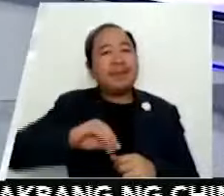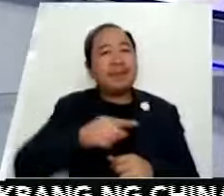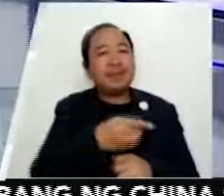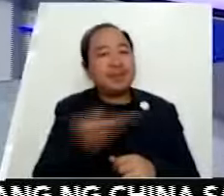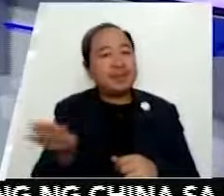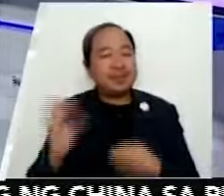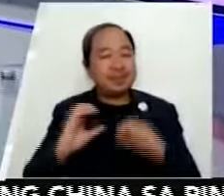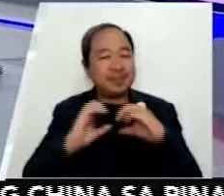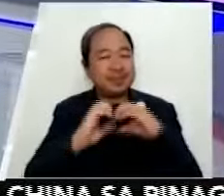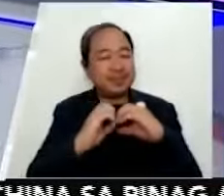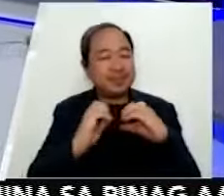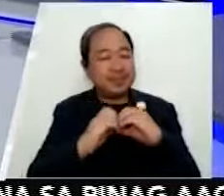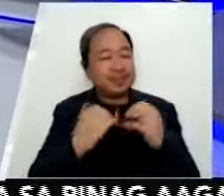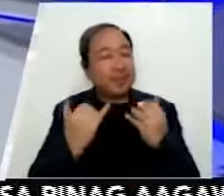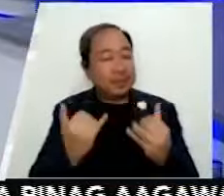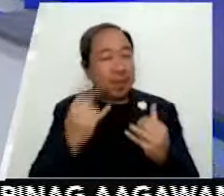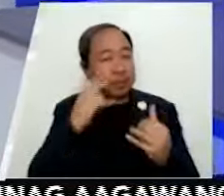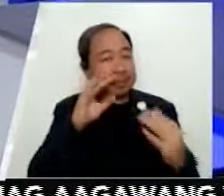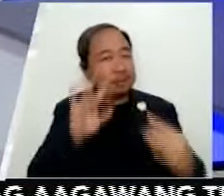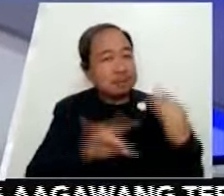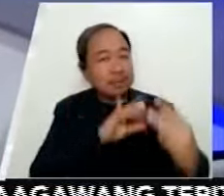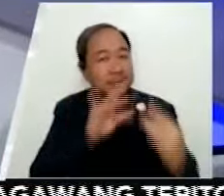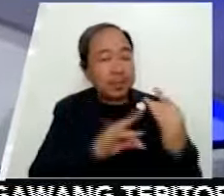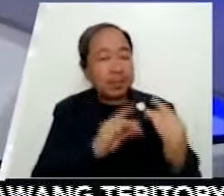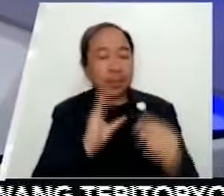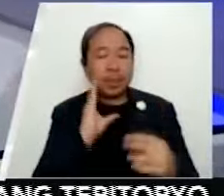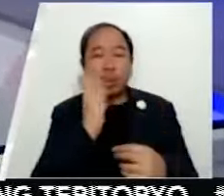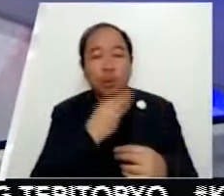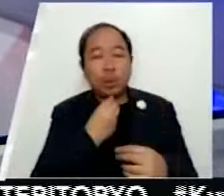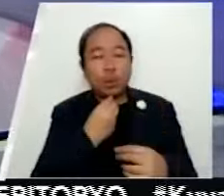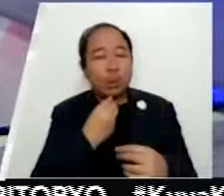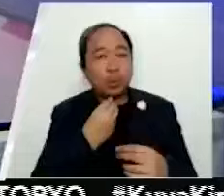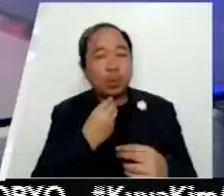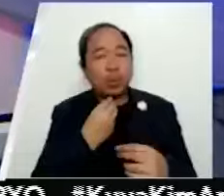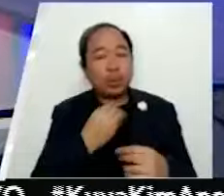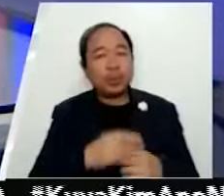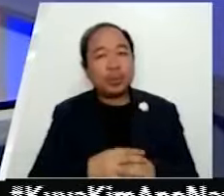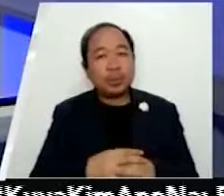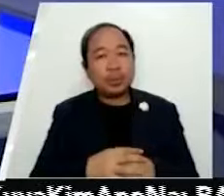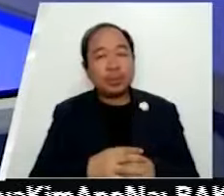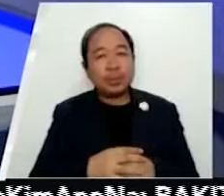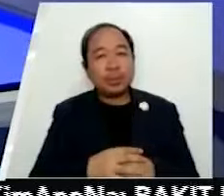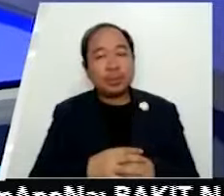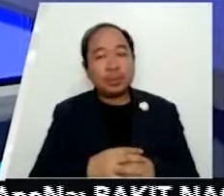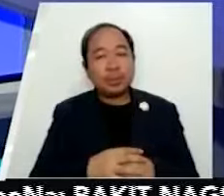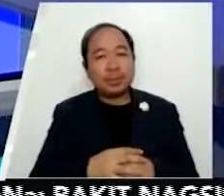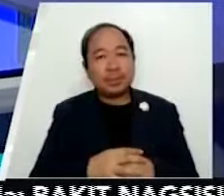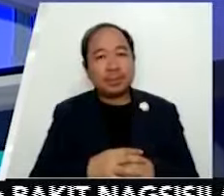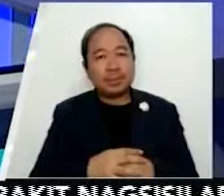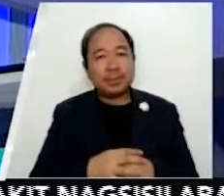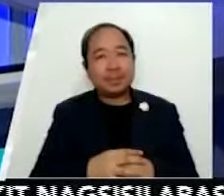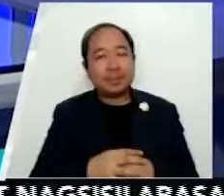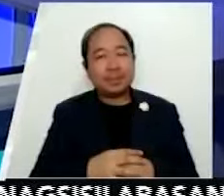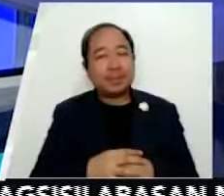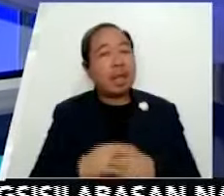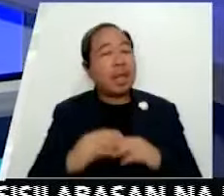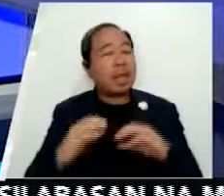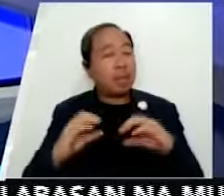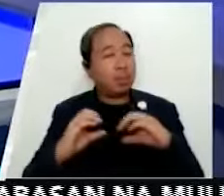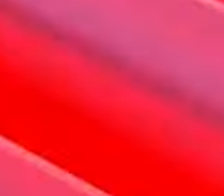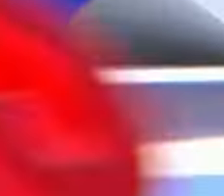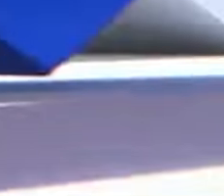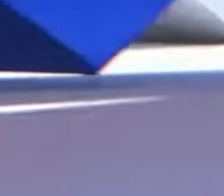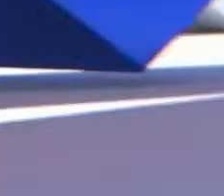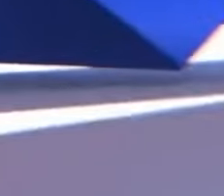magniningning sa upcoming series na Shining Inheritance. Paano kaya nila pinag-aralan ang mga gagampan ng role? Makichika kay